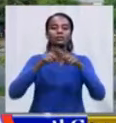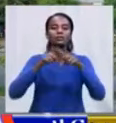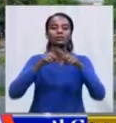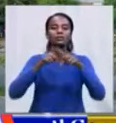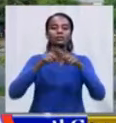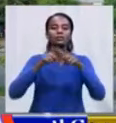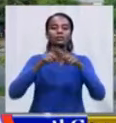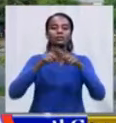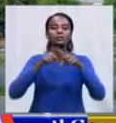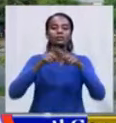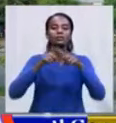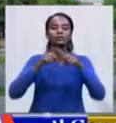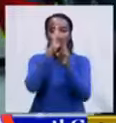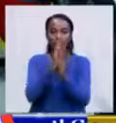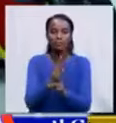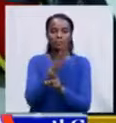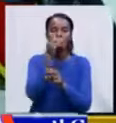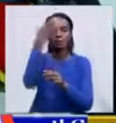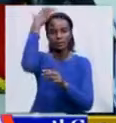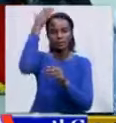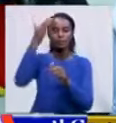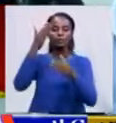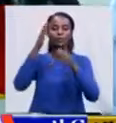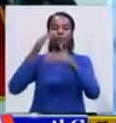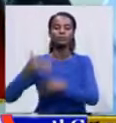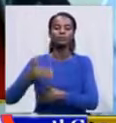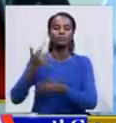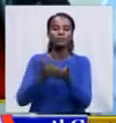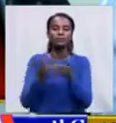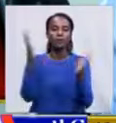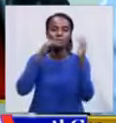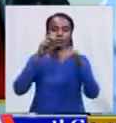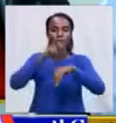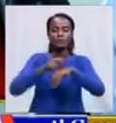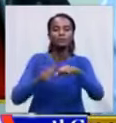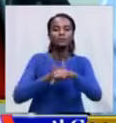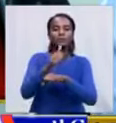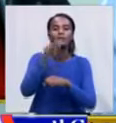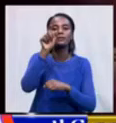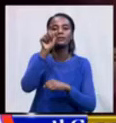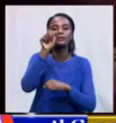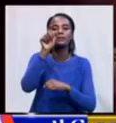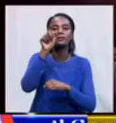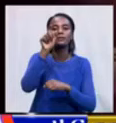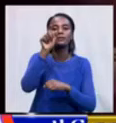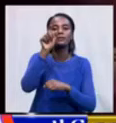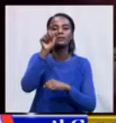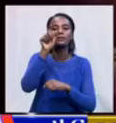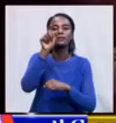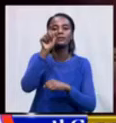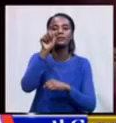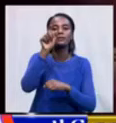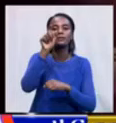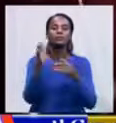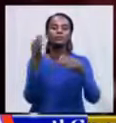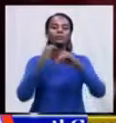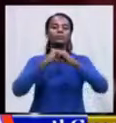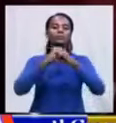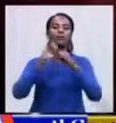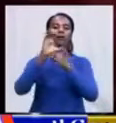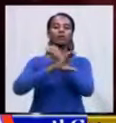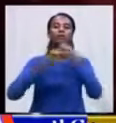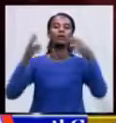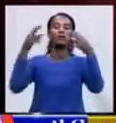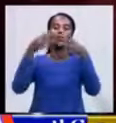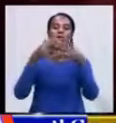የተቀመጡ ክልከላዎችን በማክበር ከመንግስት ጎን በመቆም ይህን አስቸጋሪ ወቅት ማለፍ ይገባናል ብሏል። የቫይረሱን ስርጭት ለመከላከል በአገር አቀፍ